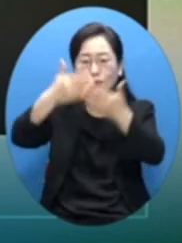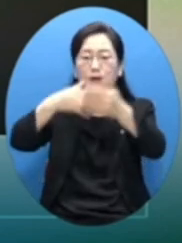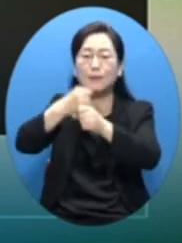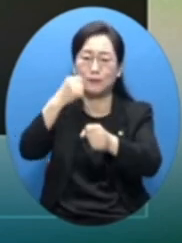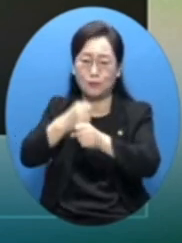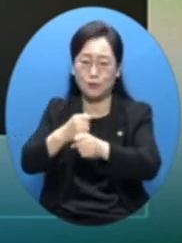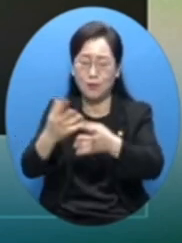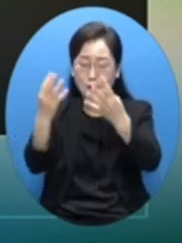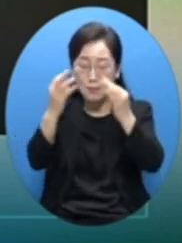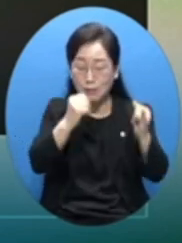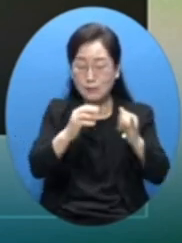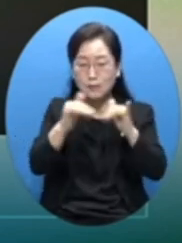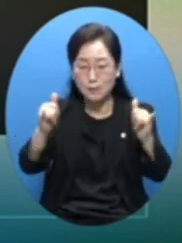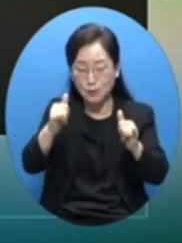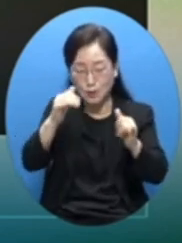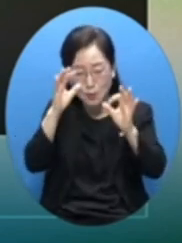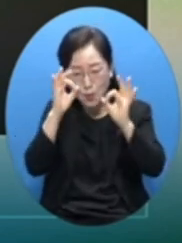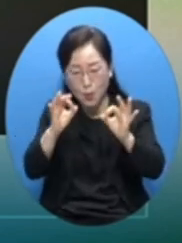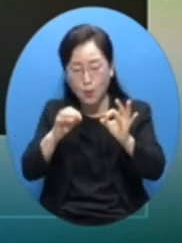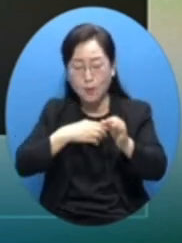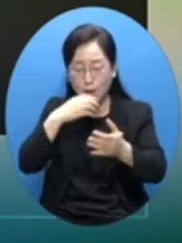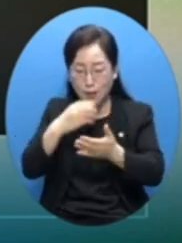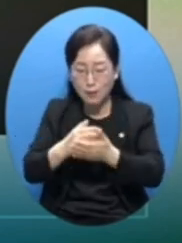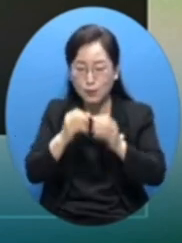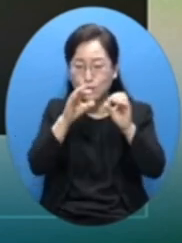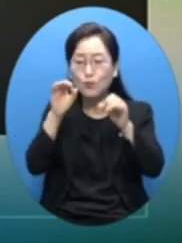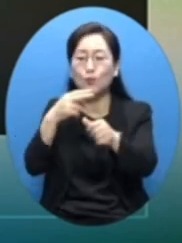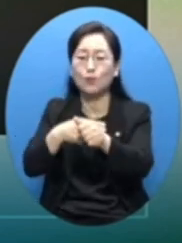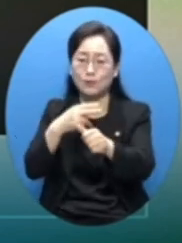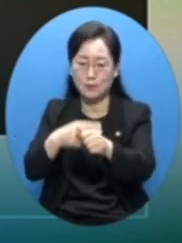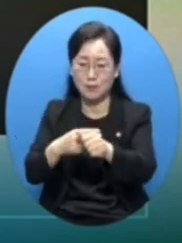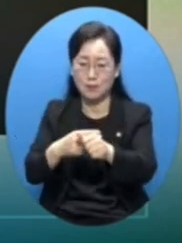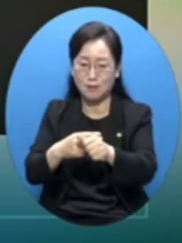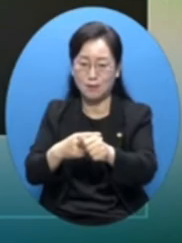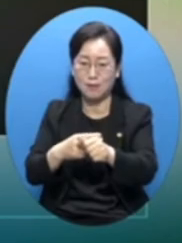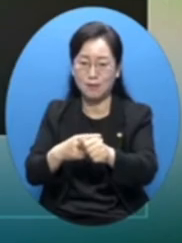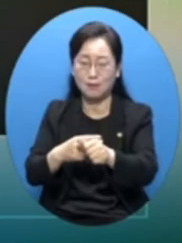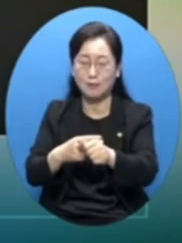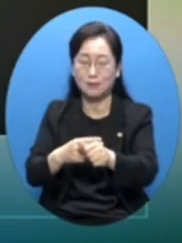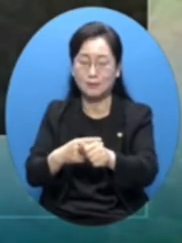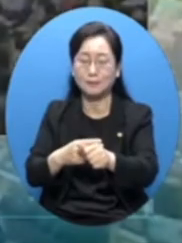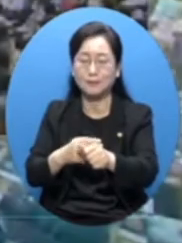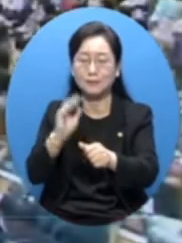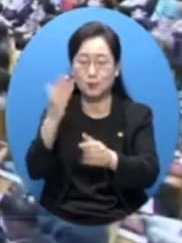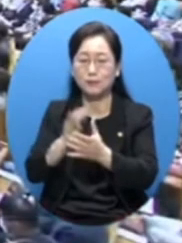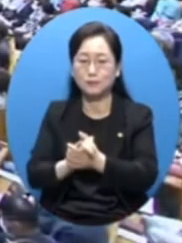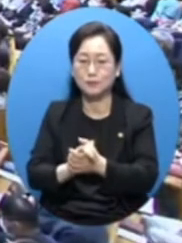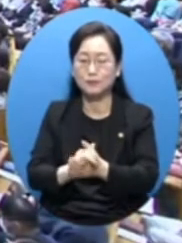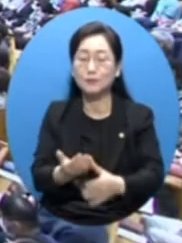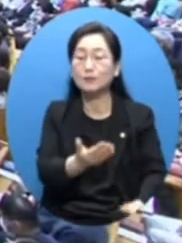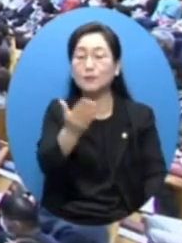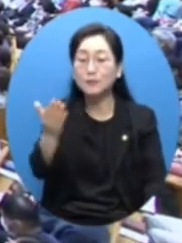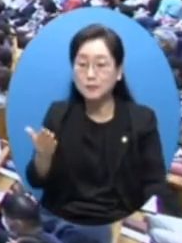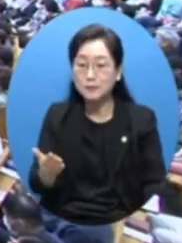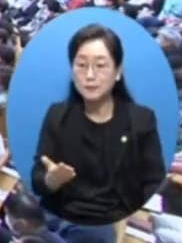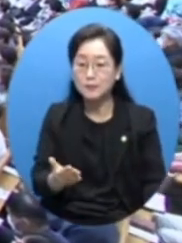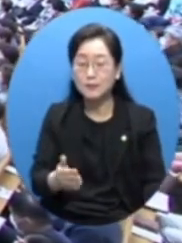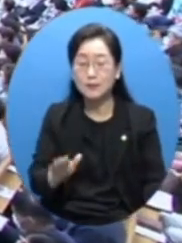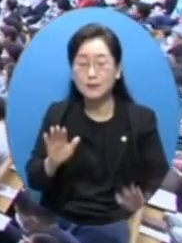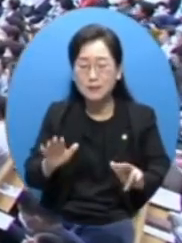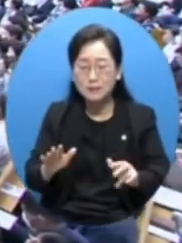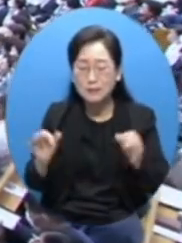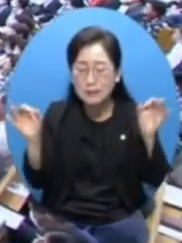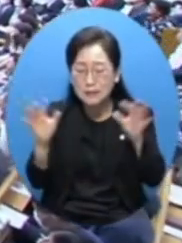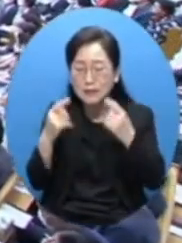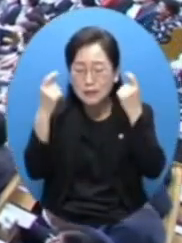선교사로 나가도록 하는 놀라운 은혜가 임하게 됐습니다. 여러분, 우리는 잠시 나그네 길 인생을